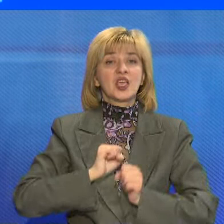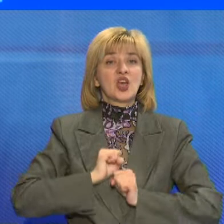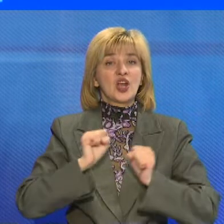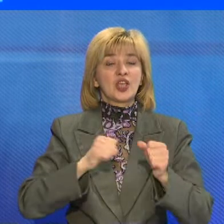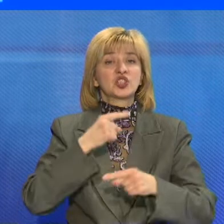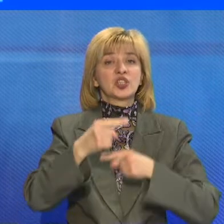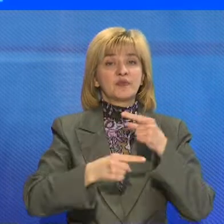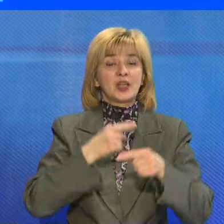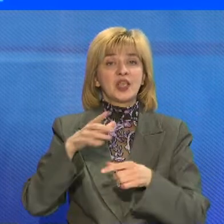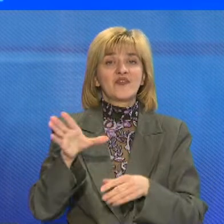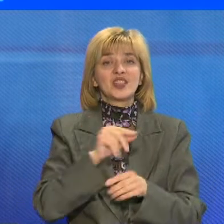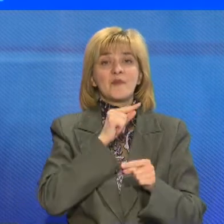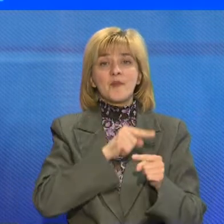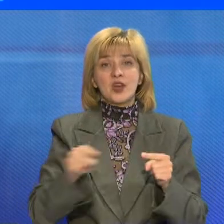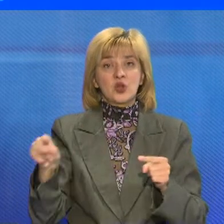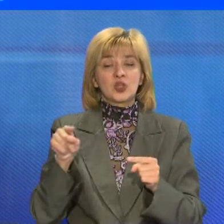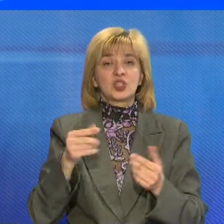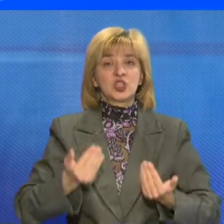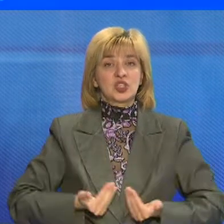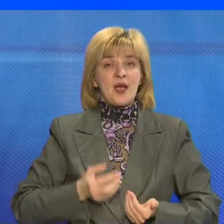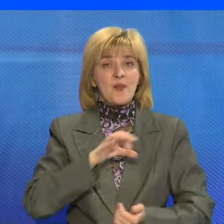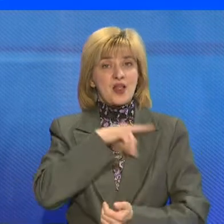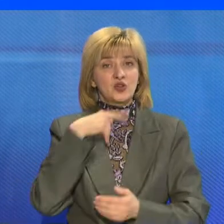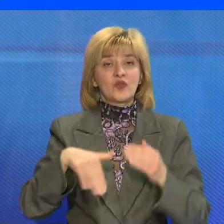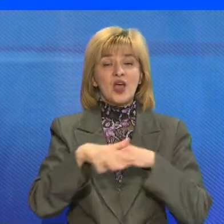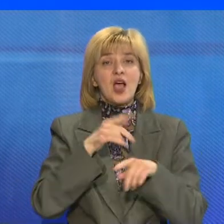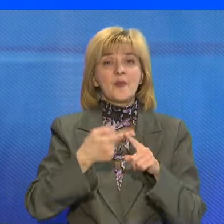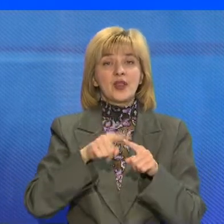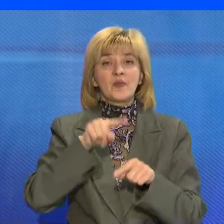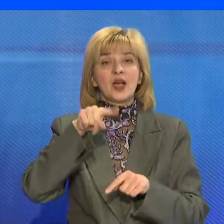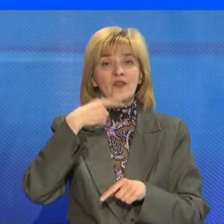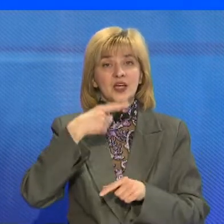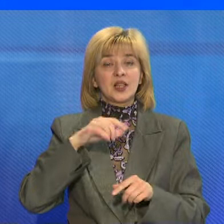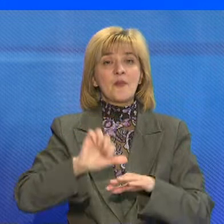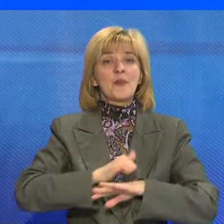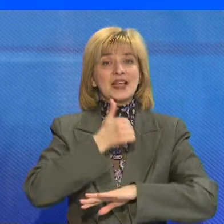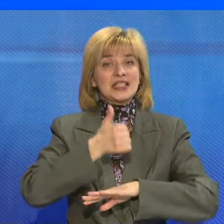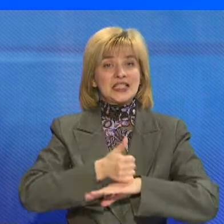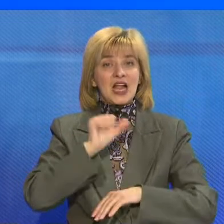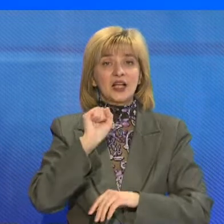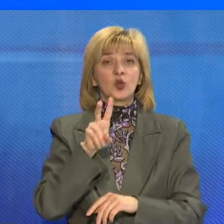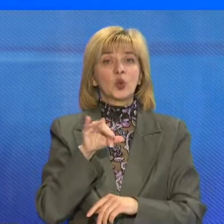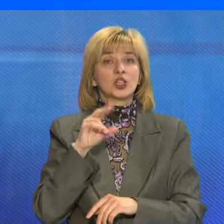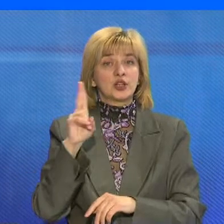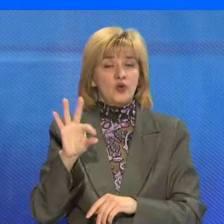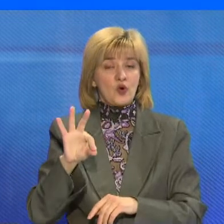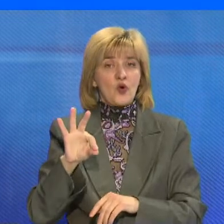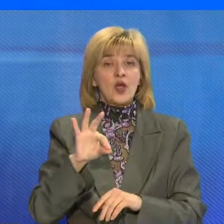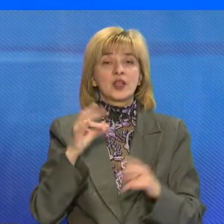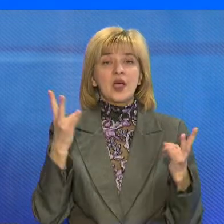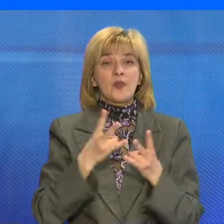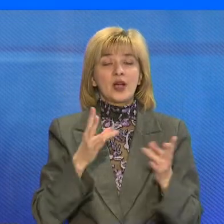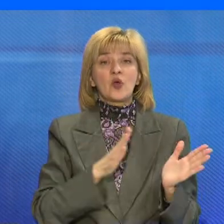жыцця беларускага народа. Аб гэтым заявіў прэзідэнт Беларусі Александр Лукашэнка. Паводле словаў кіраўніка дзяржавы, неабходна